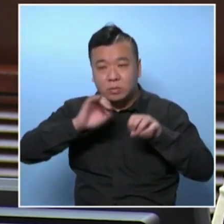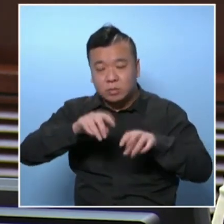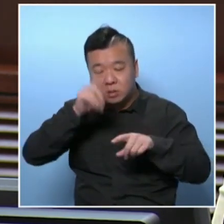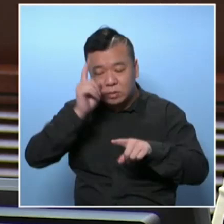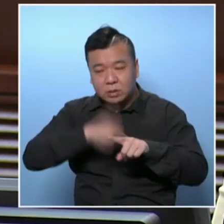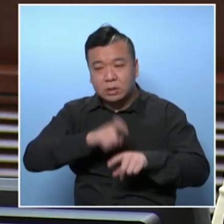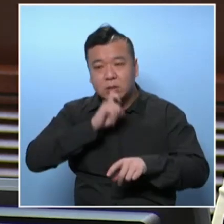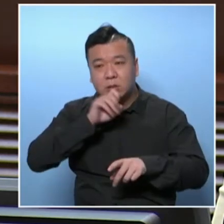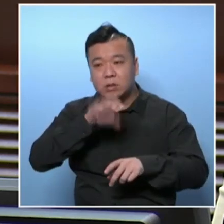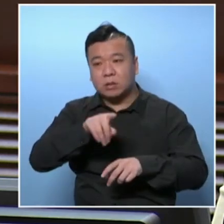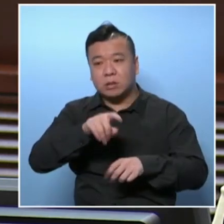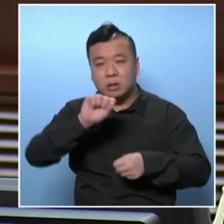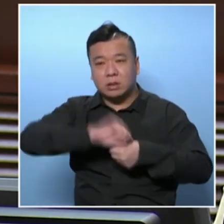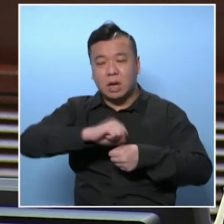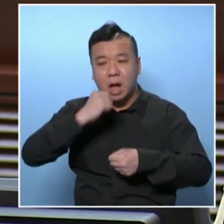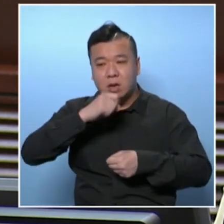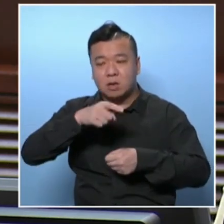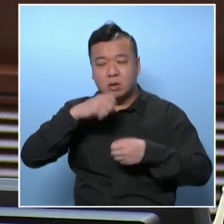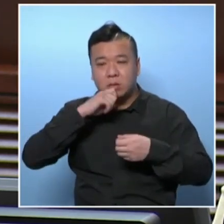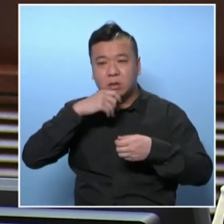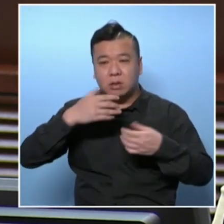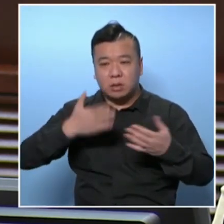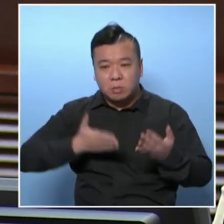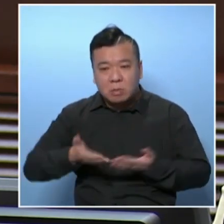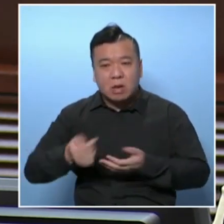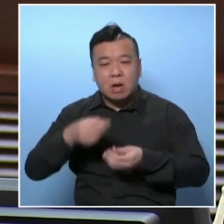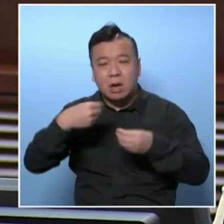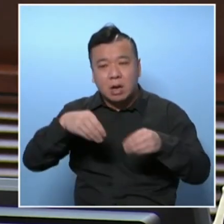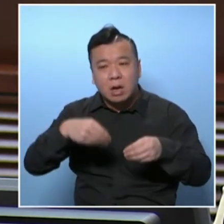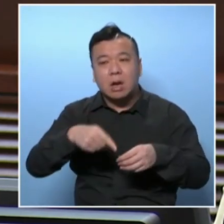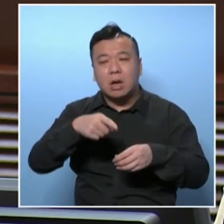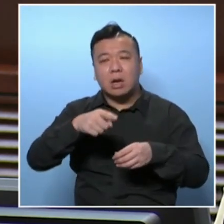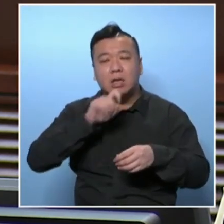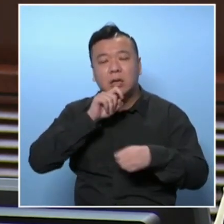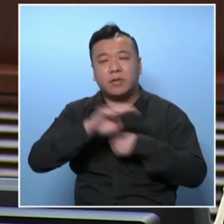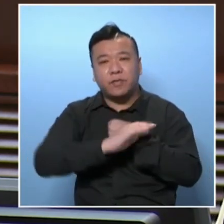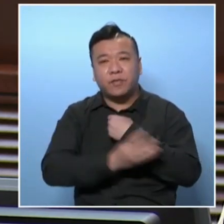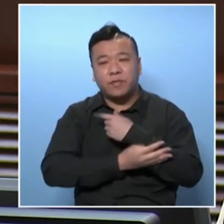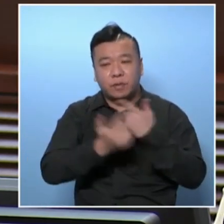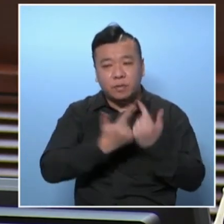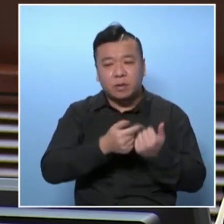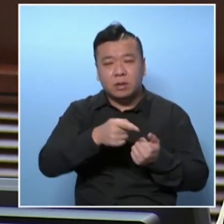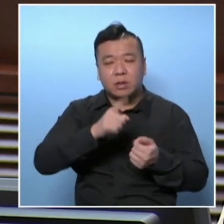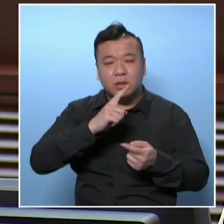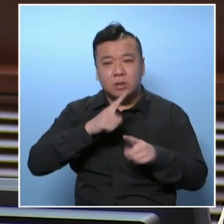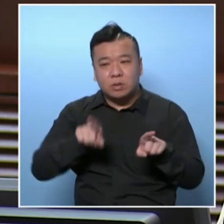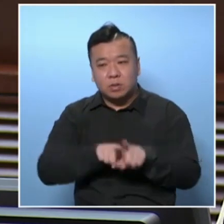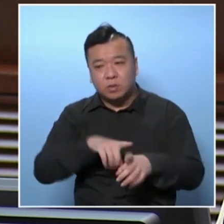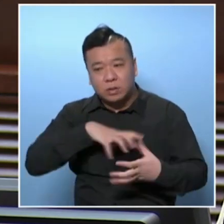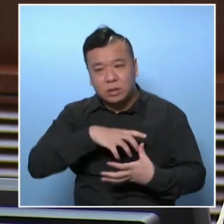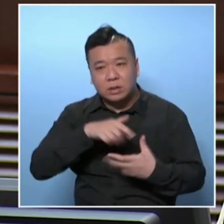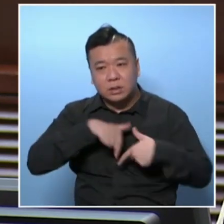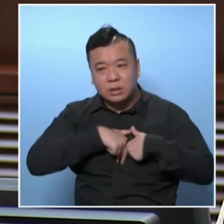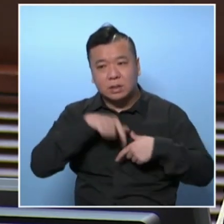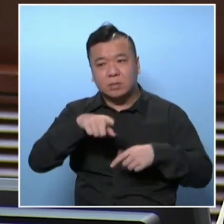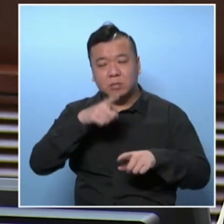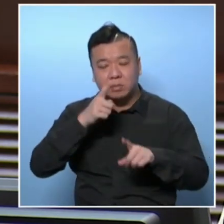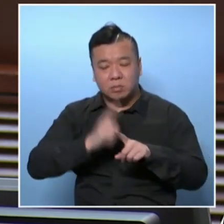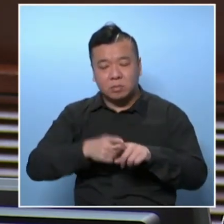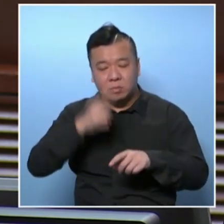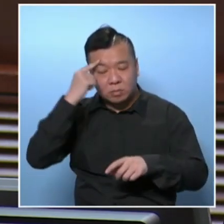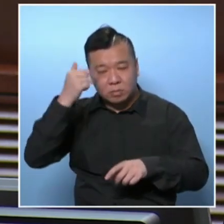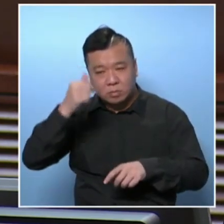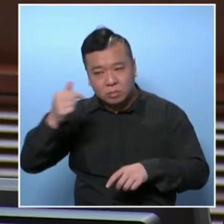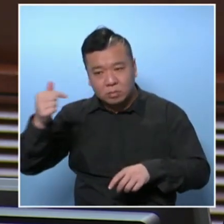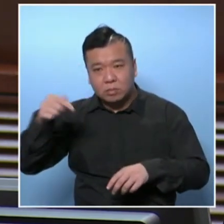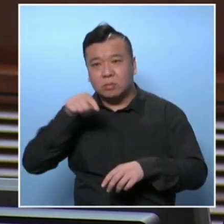到咧，就話要加強呢個德育教育，要加入呢個守法同埋同理心咧，作為培養學生嘅正面價值觀同埋